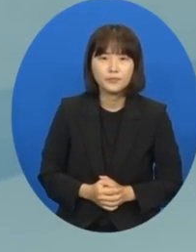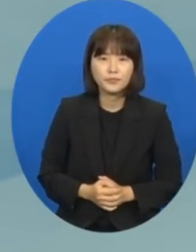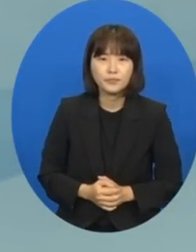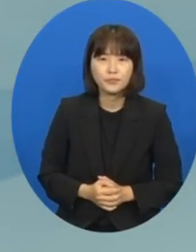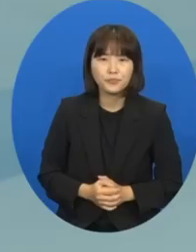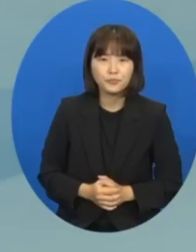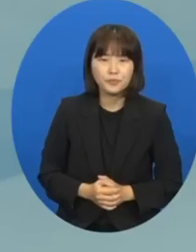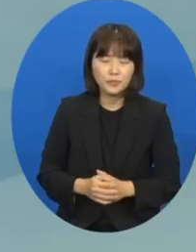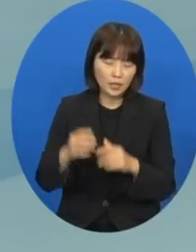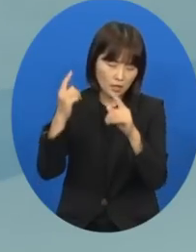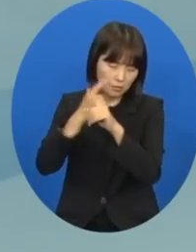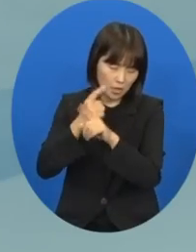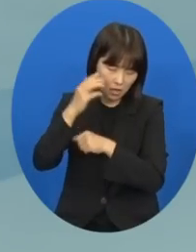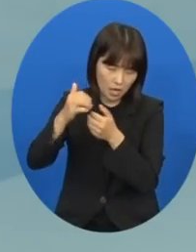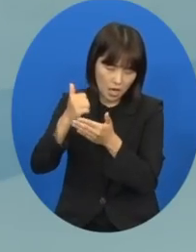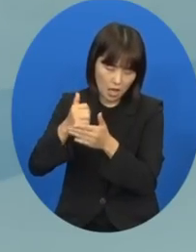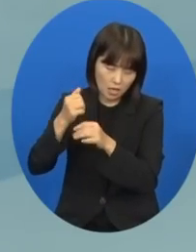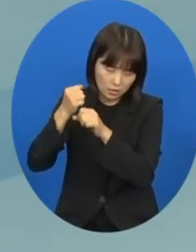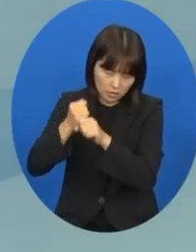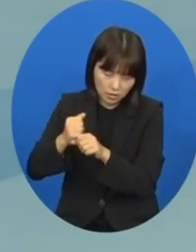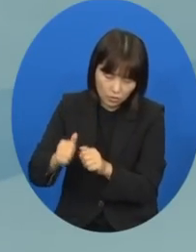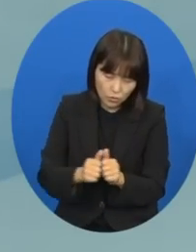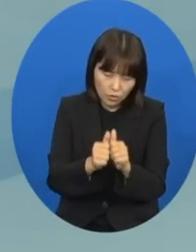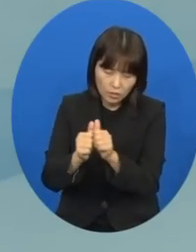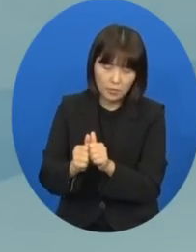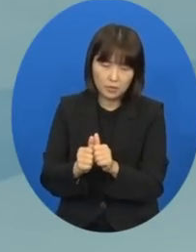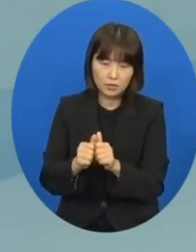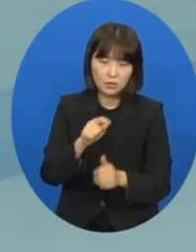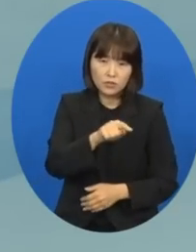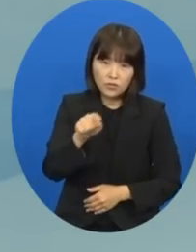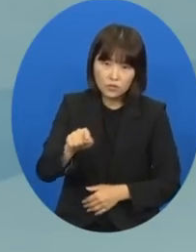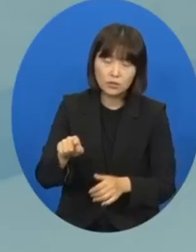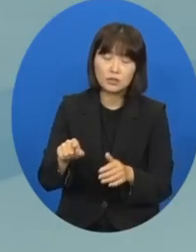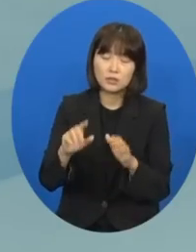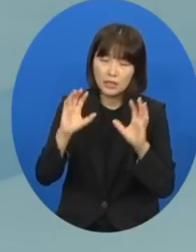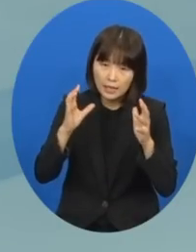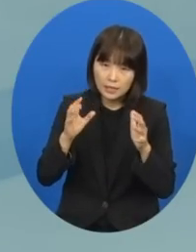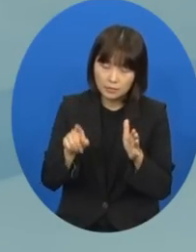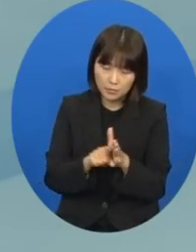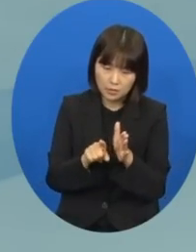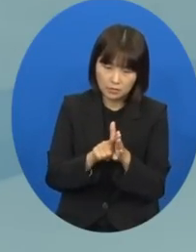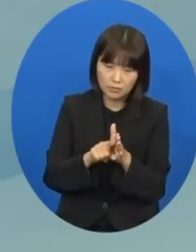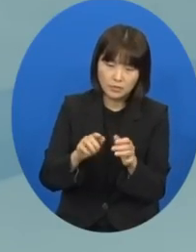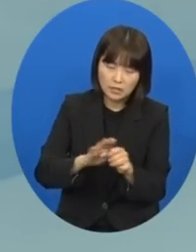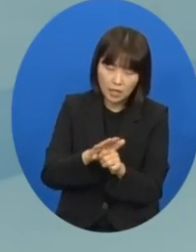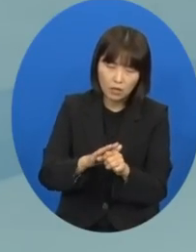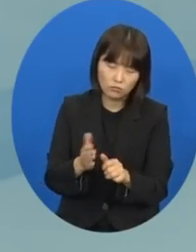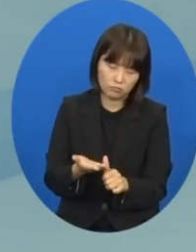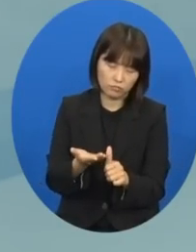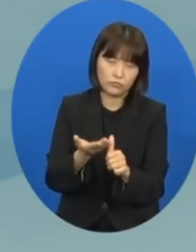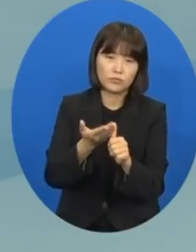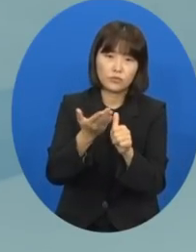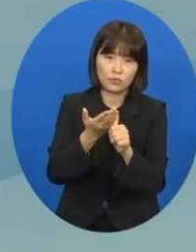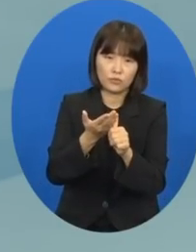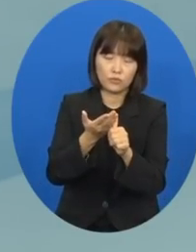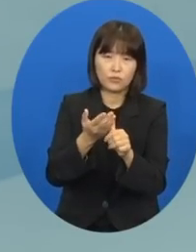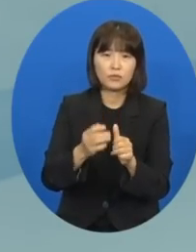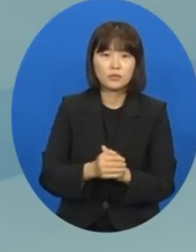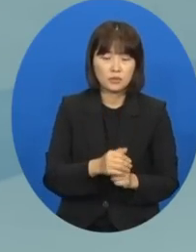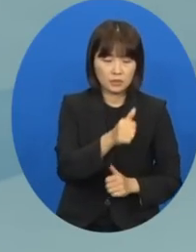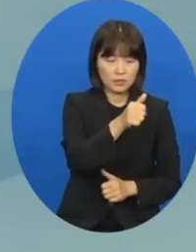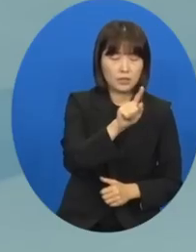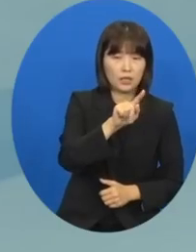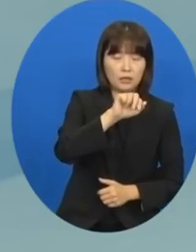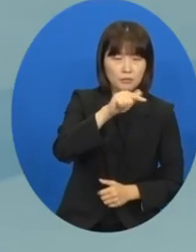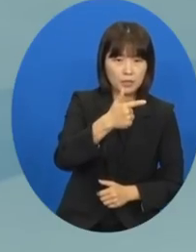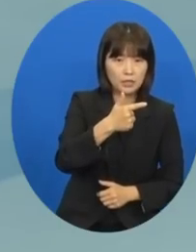그리고 날마다 하나님을 의지하고 동행하면서 그 아이들을 믿음과 사랑으로 길러냅니다. 그래서 하민이의 꿈이 어렸을 때 이거였대요.